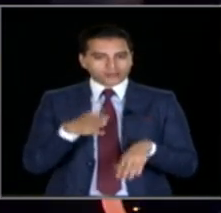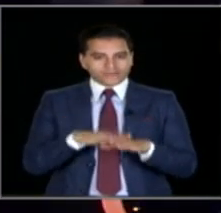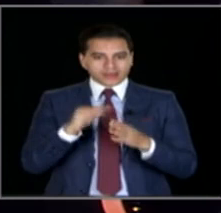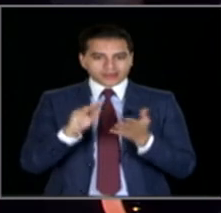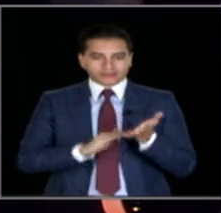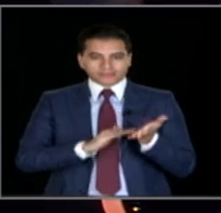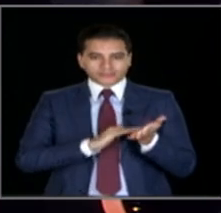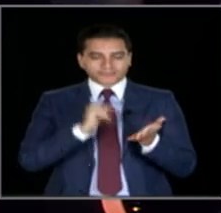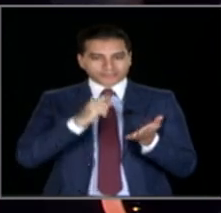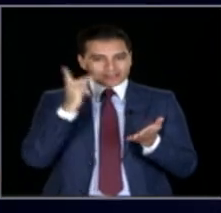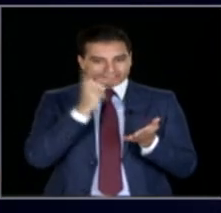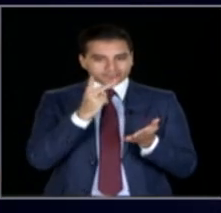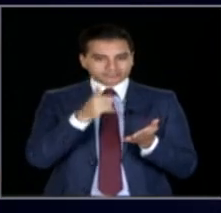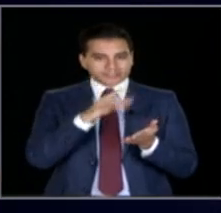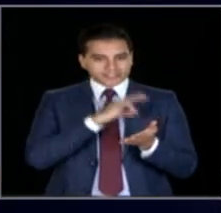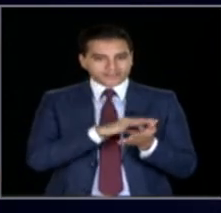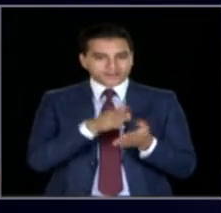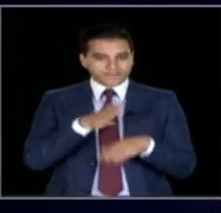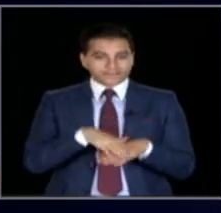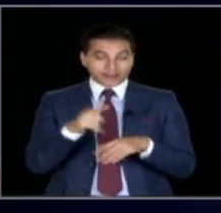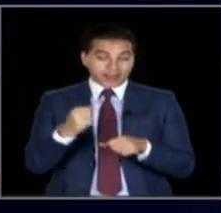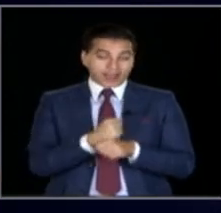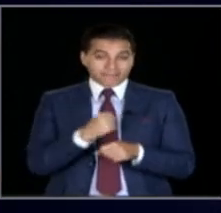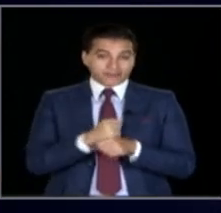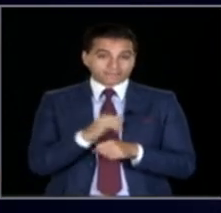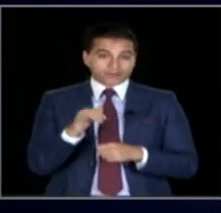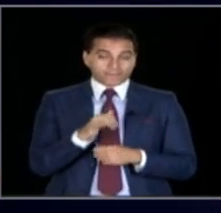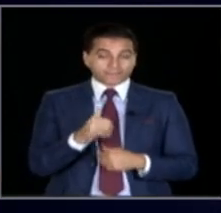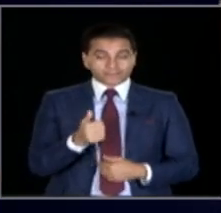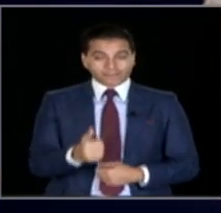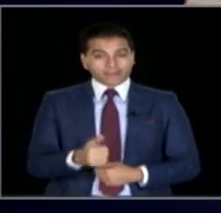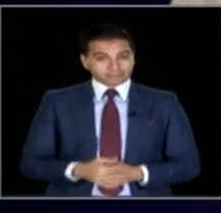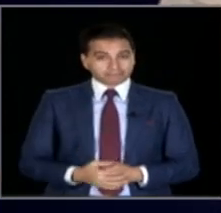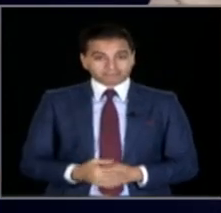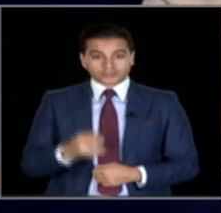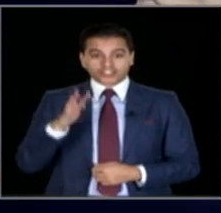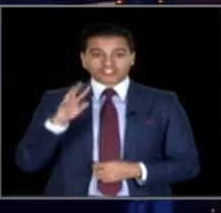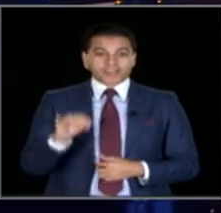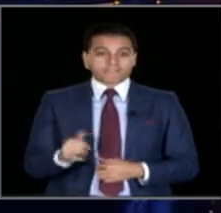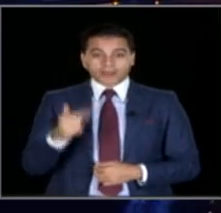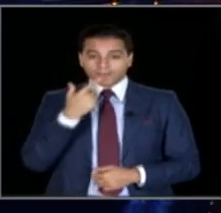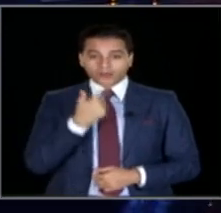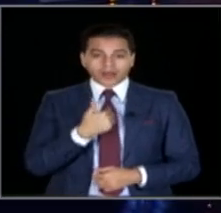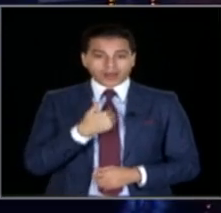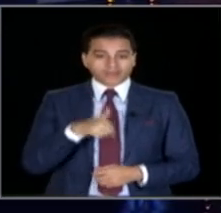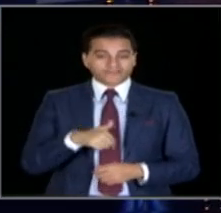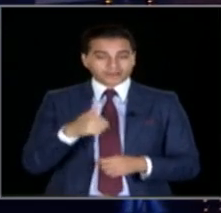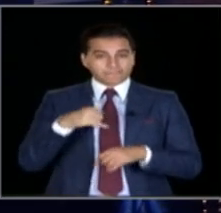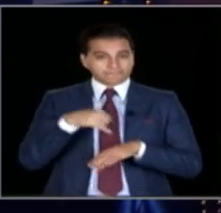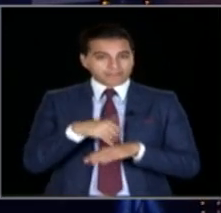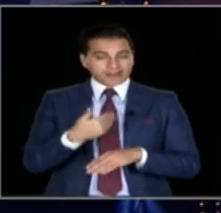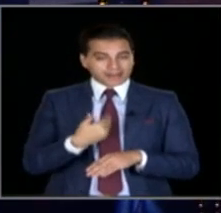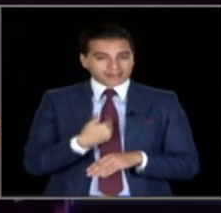والحاجات دي. اتفضلي يا استاذ. والادوات كمان. الادوات. تمام. بتقولي يا شيماء؟ احنا الحمد لله يعني عندنا برضو في